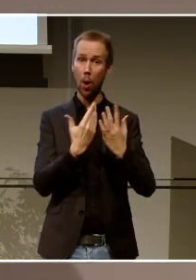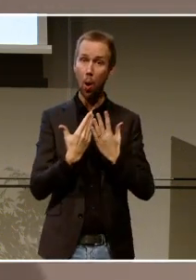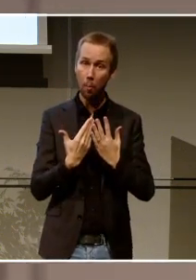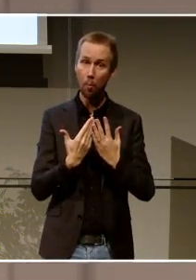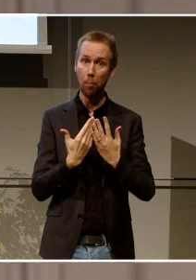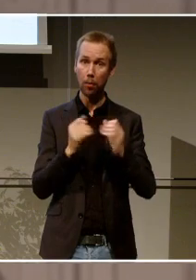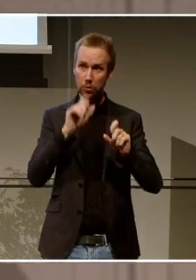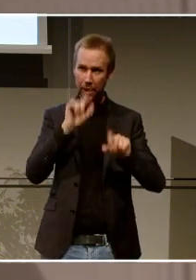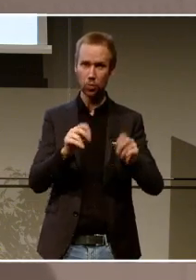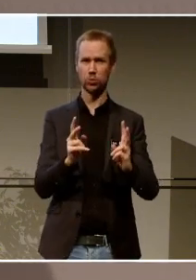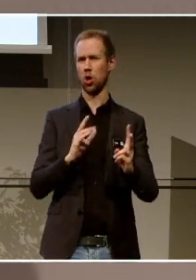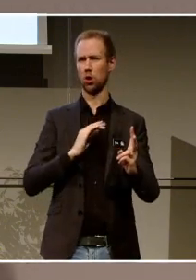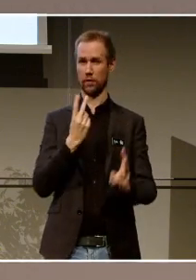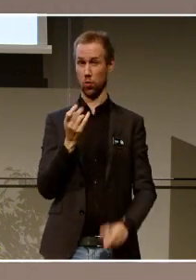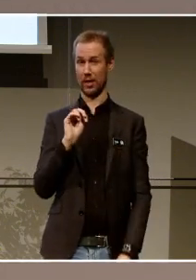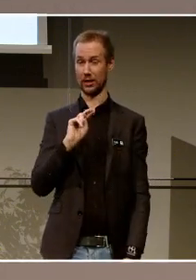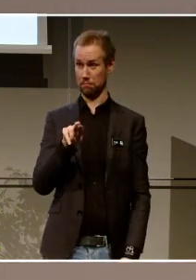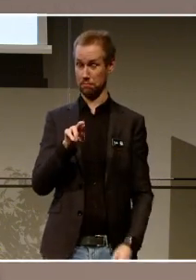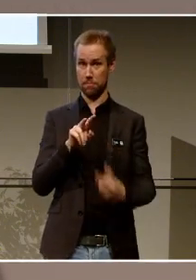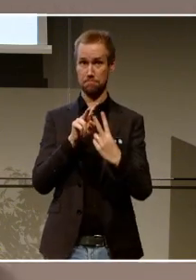Ta två sådana exempel med tidigare